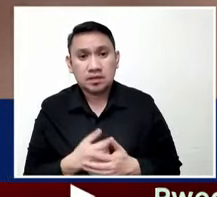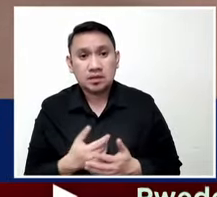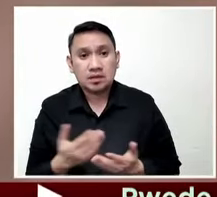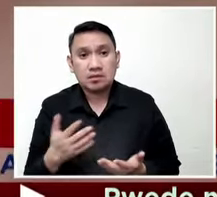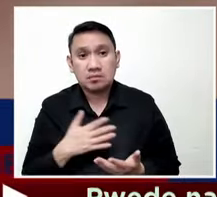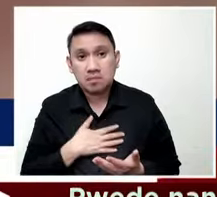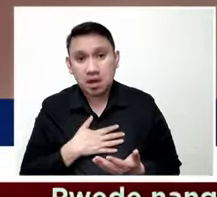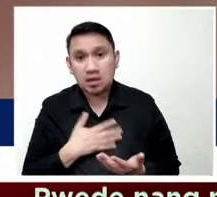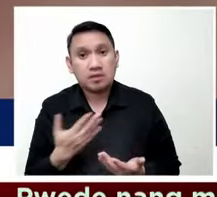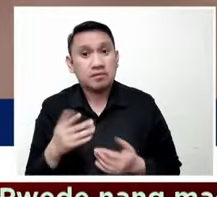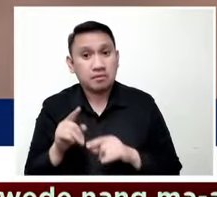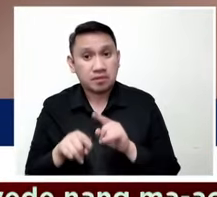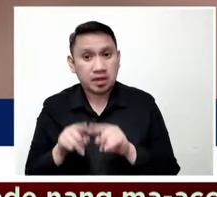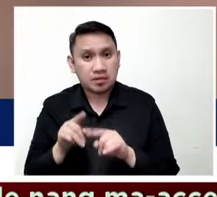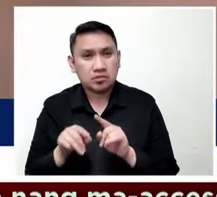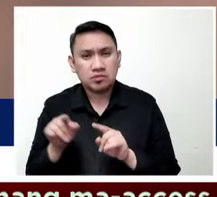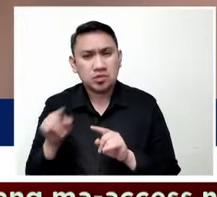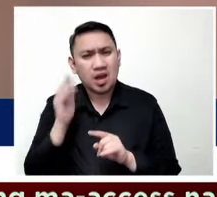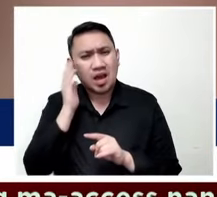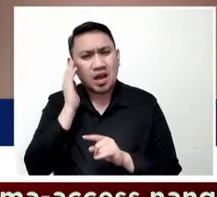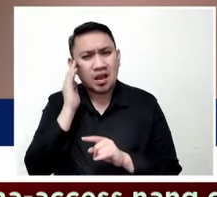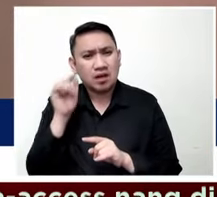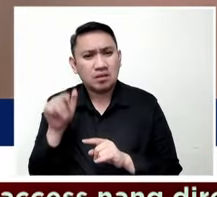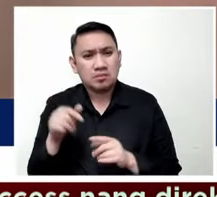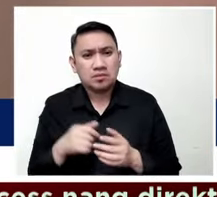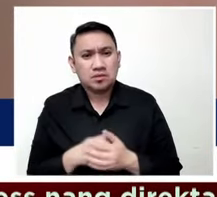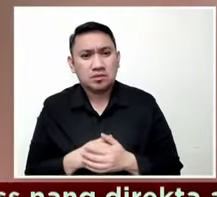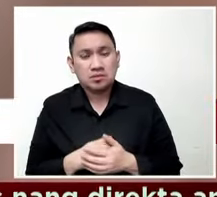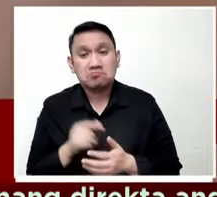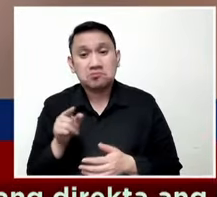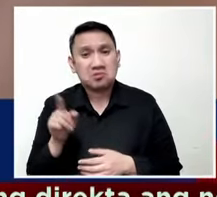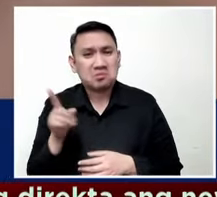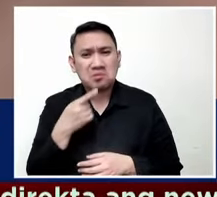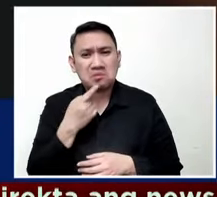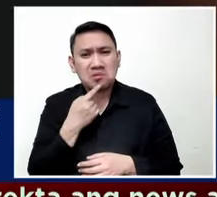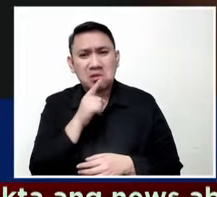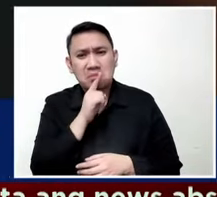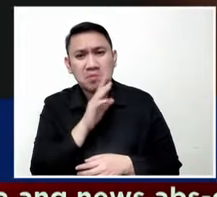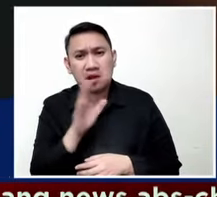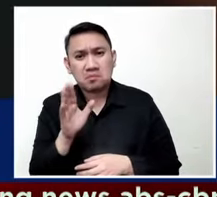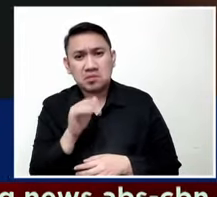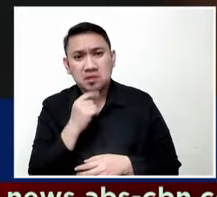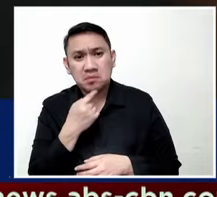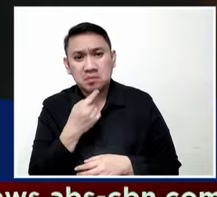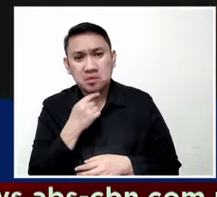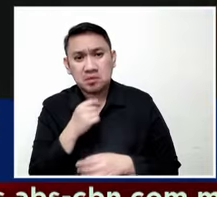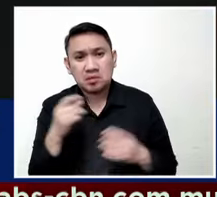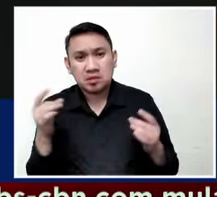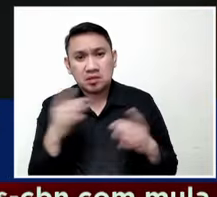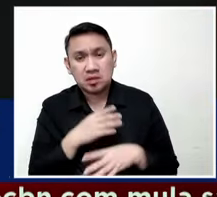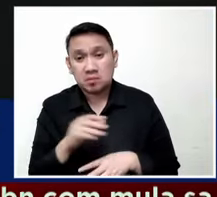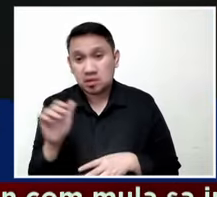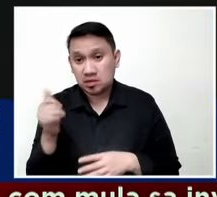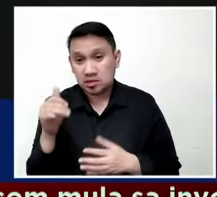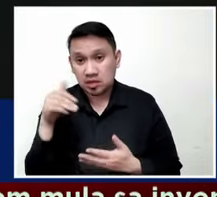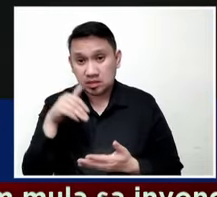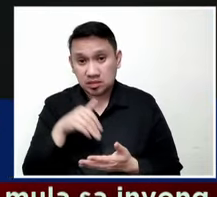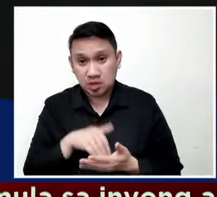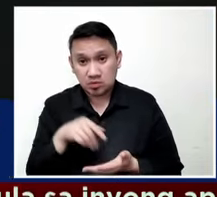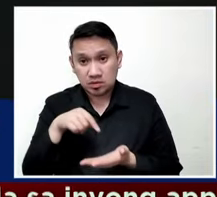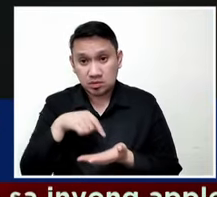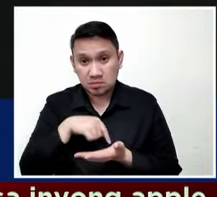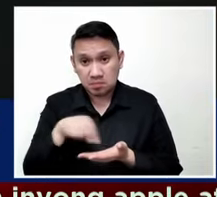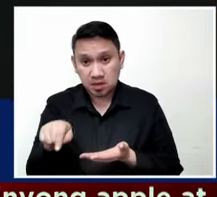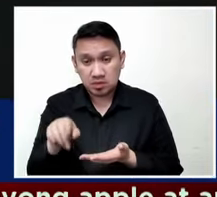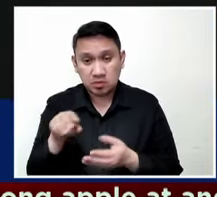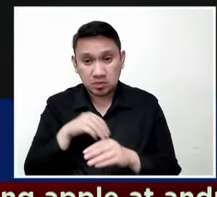tapos hindi naman po iba sa amin. Ang pangako po niya is hindi kami mapapahama. 10,000 piso ang binayad sa kanya